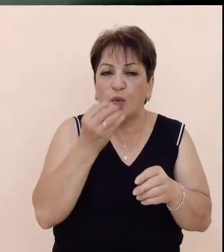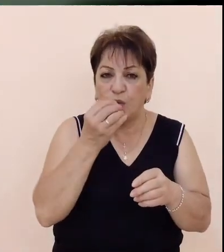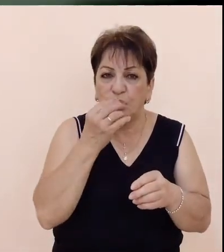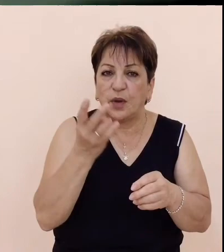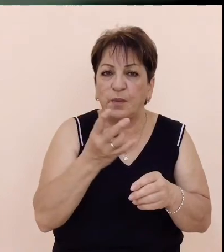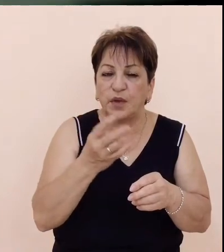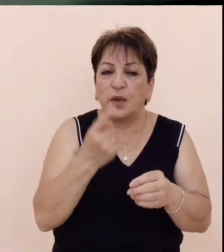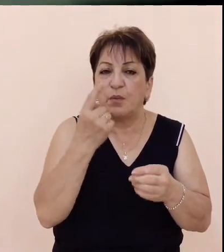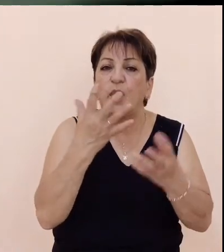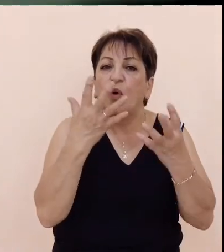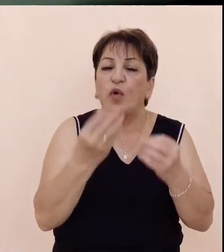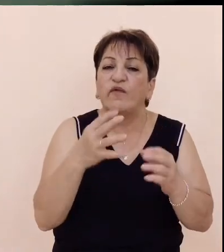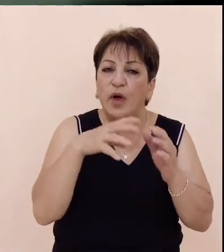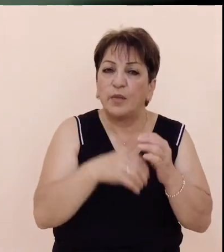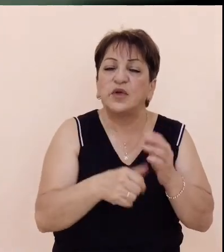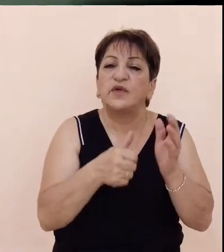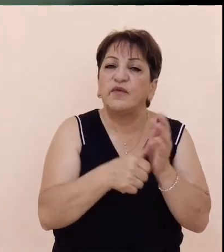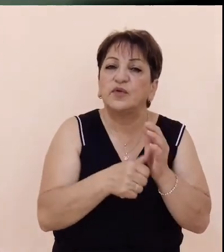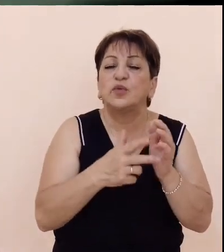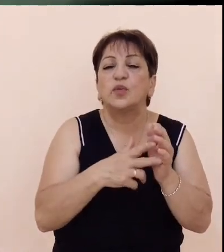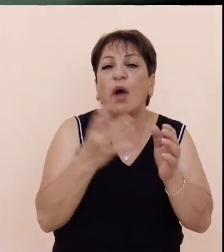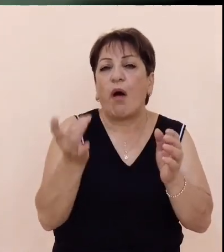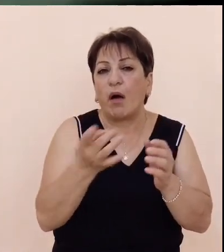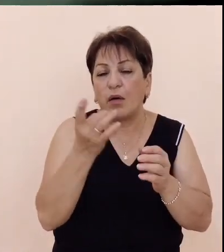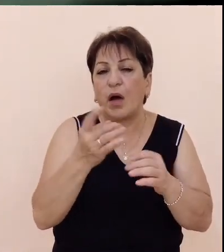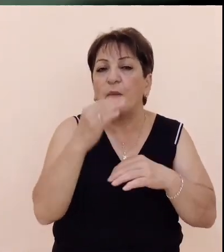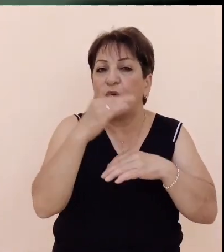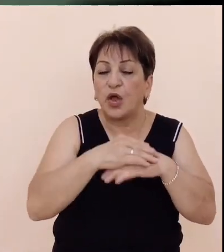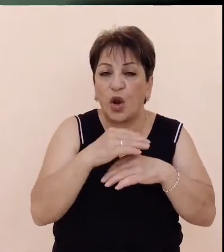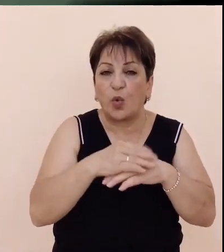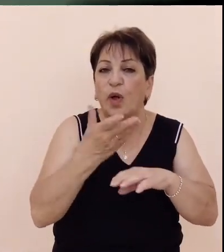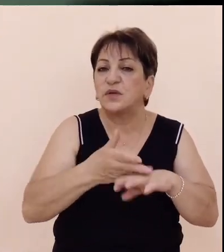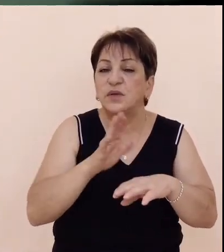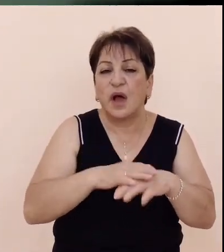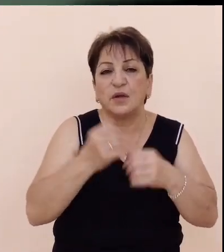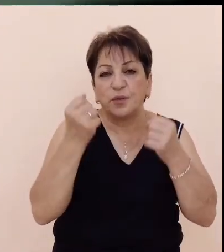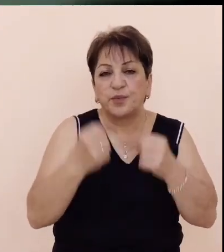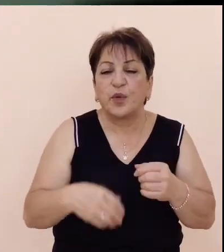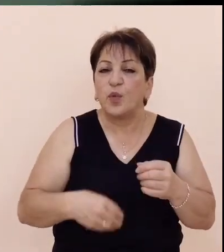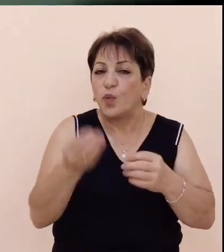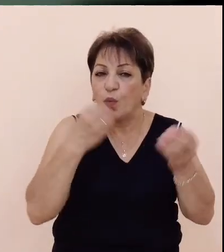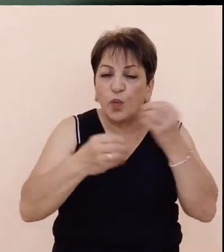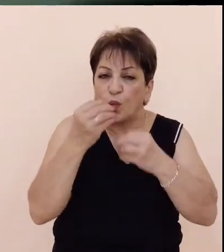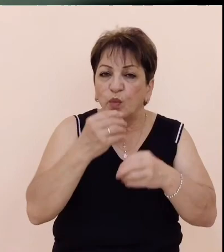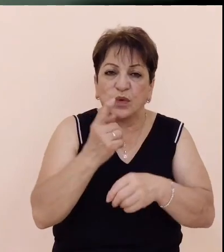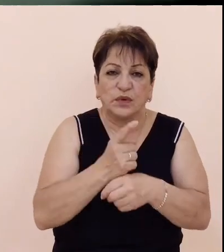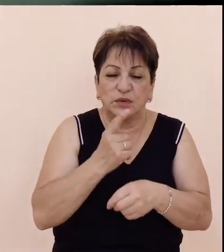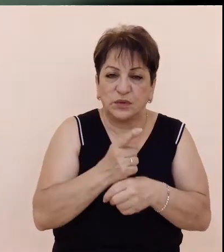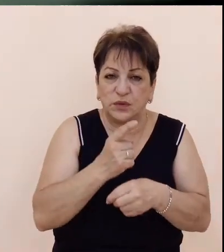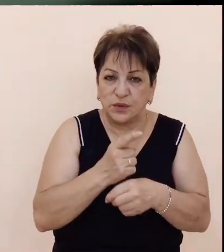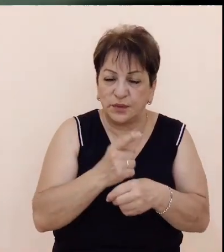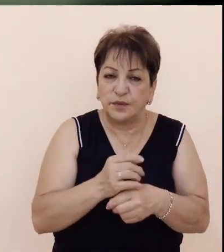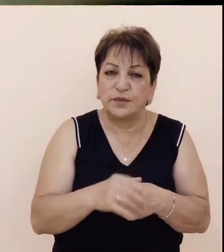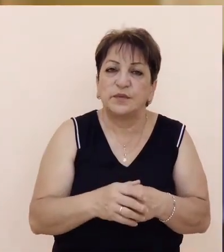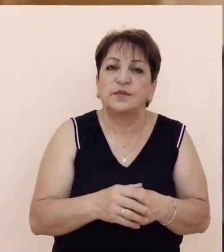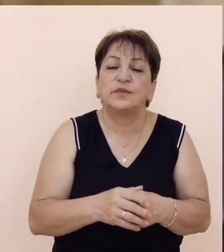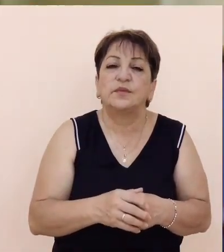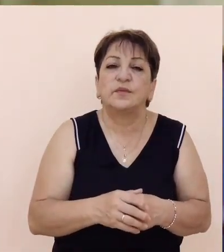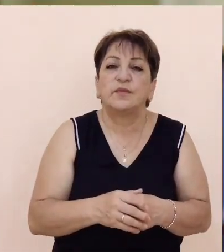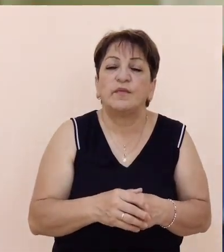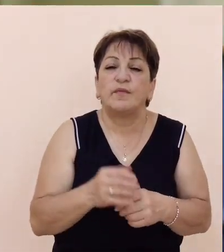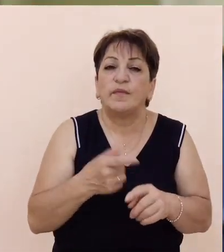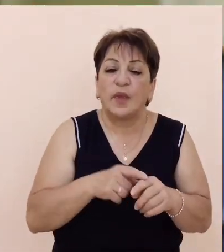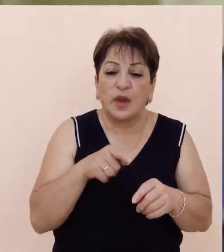օրվա մեջ 6-8 անգամ, և երեկոյան չծանրաբեռնել ստամոքսը զանազան ուտեստներով։